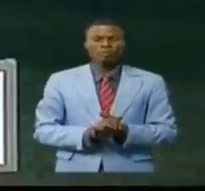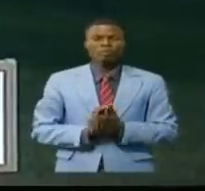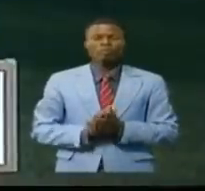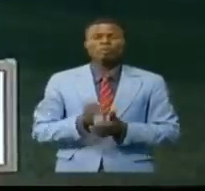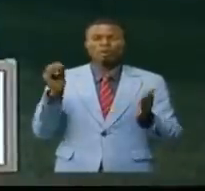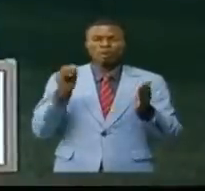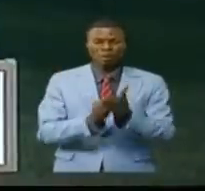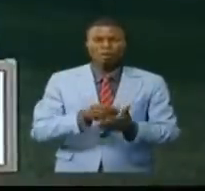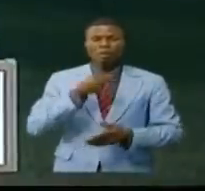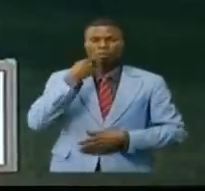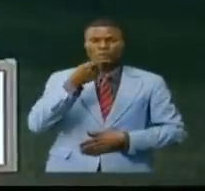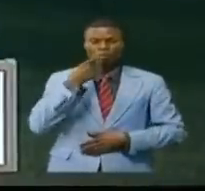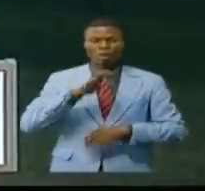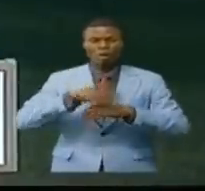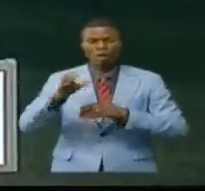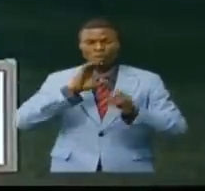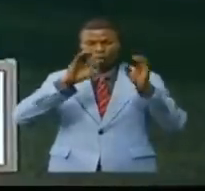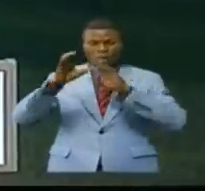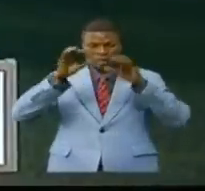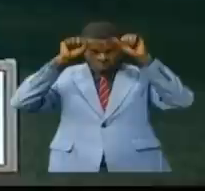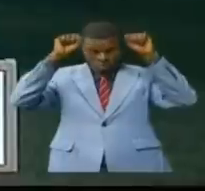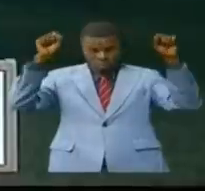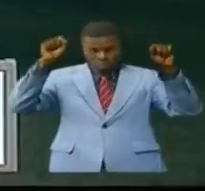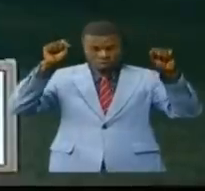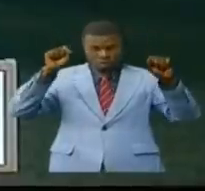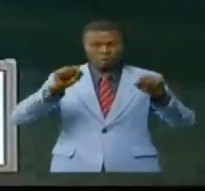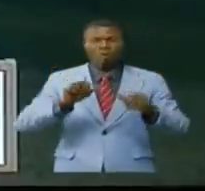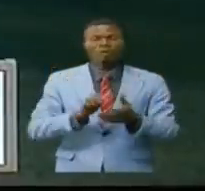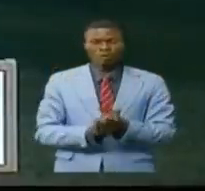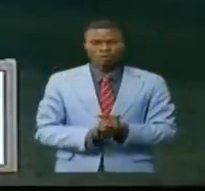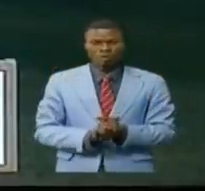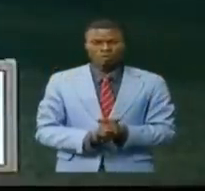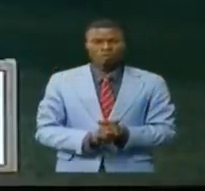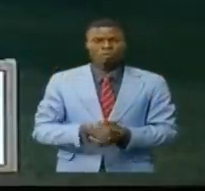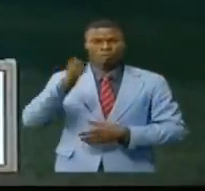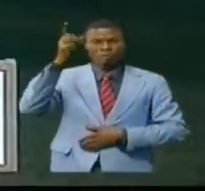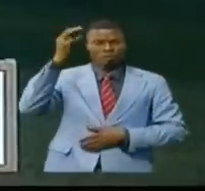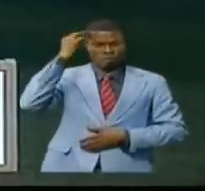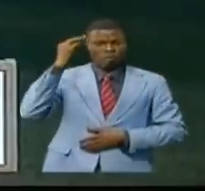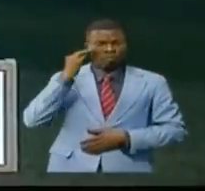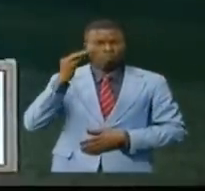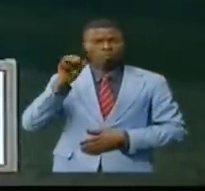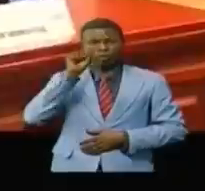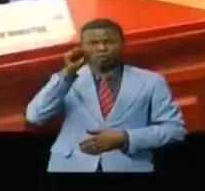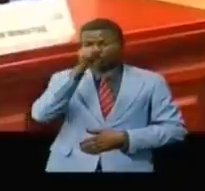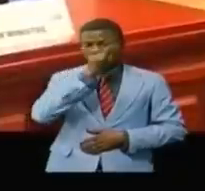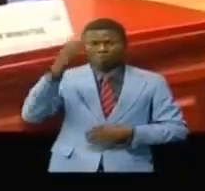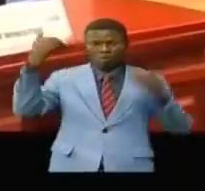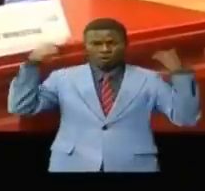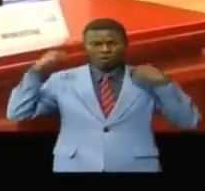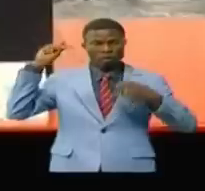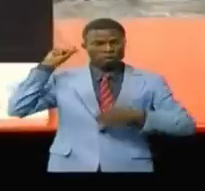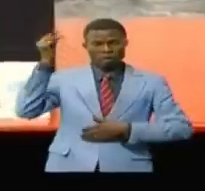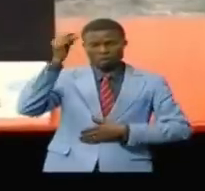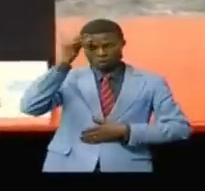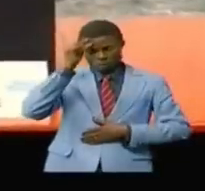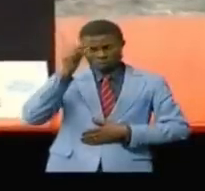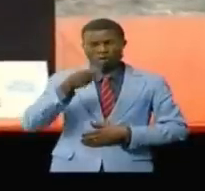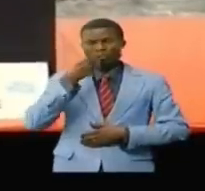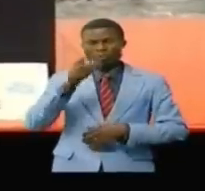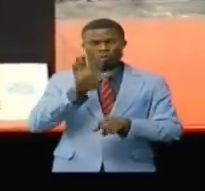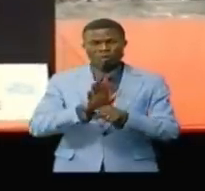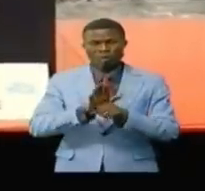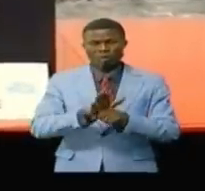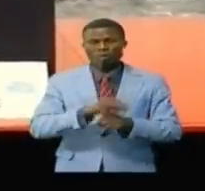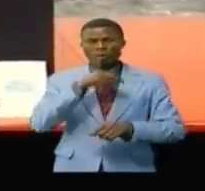Intervenant à la suite de la communication du Président de la République, le Premier ministre chef du gouvernement est revenu sur la